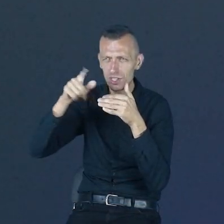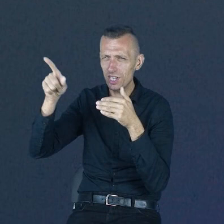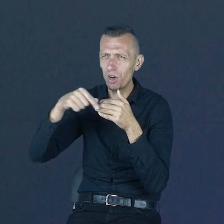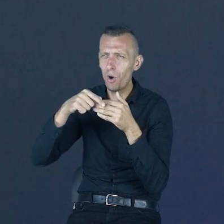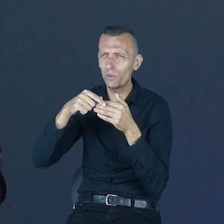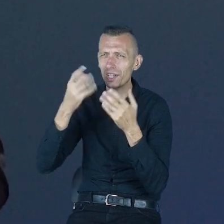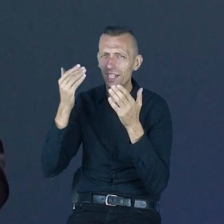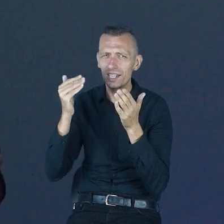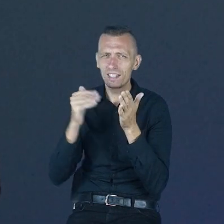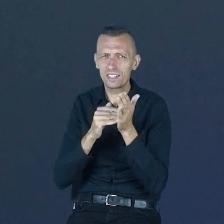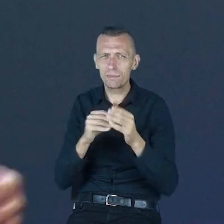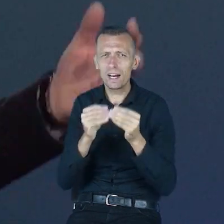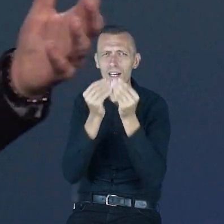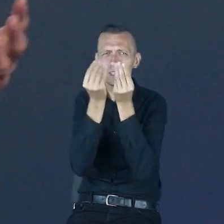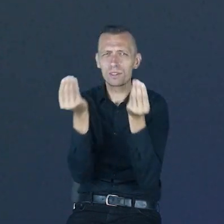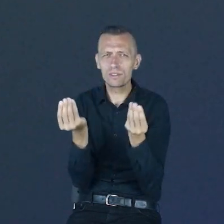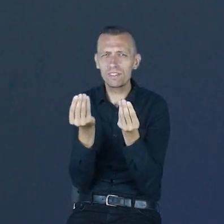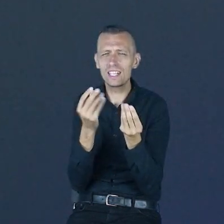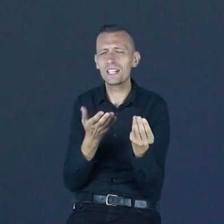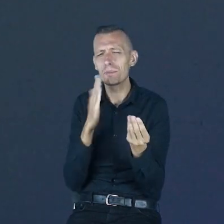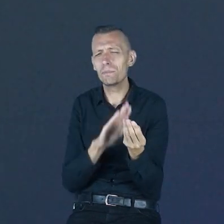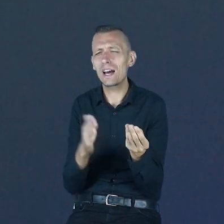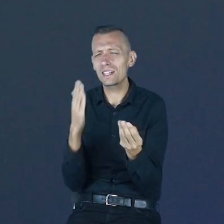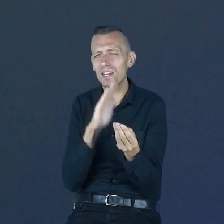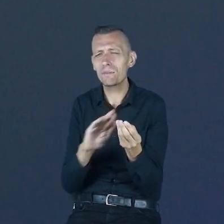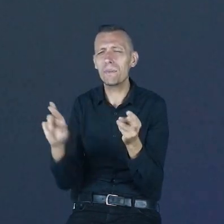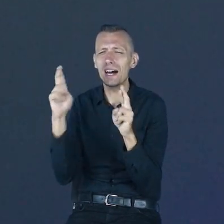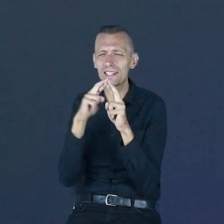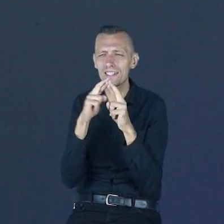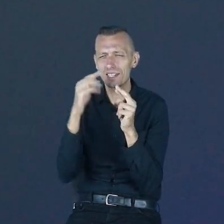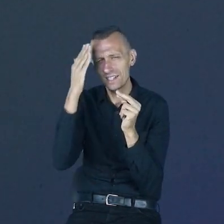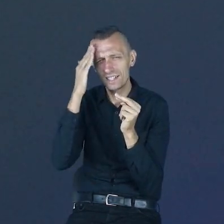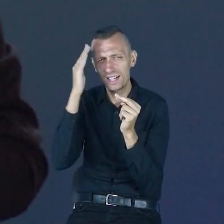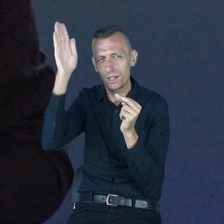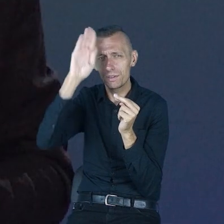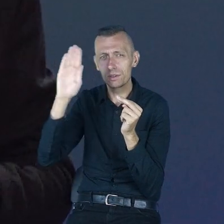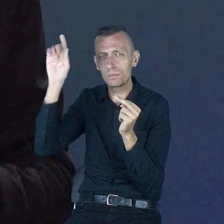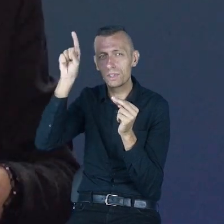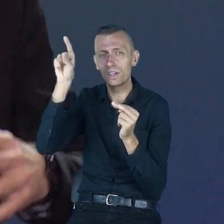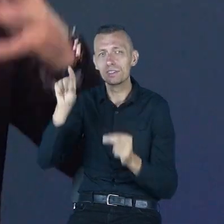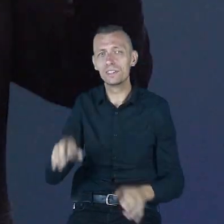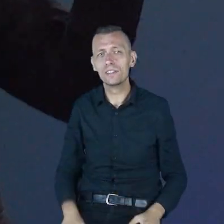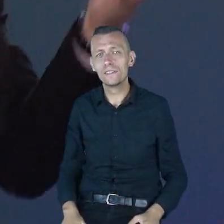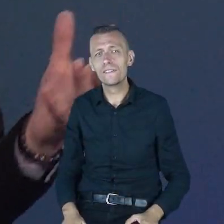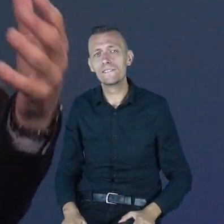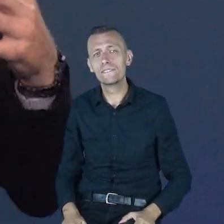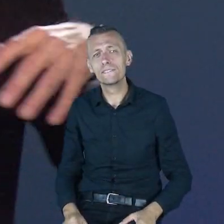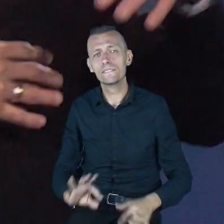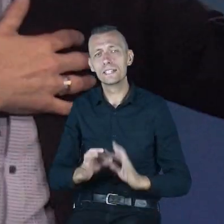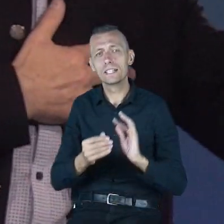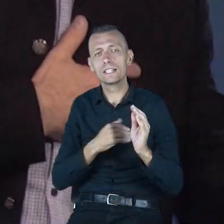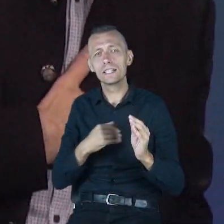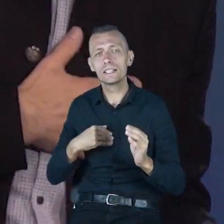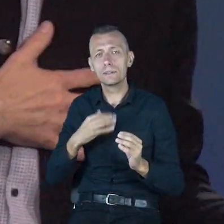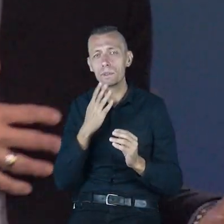rozwija, gdy ona staje się mocna. Czyli Po pierwsze, gdy mówimy o poddaniu się Bogu, mówimy